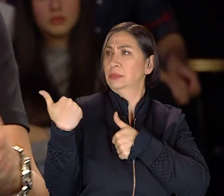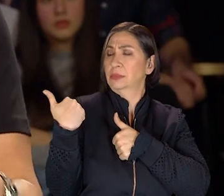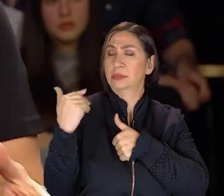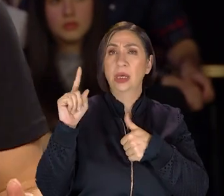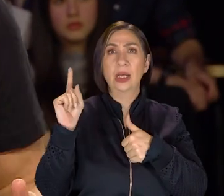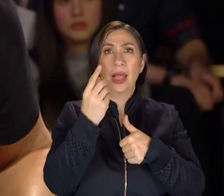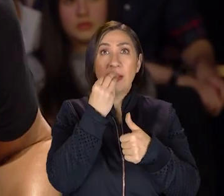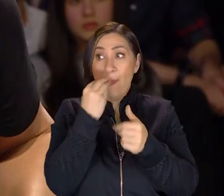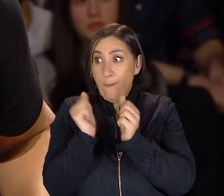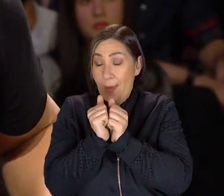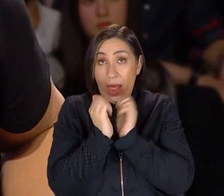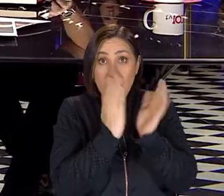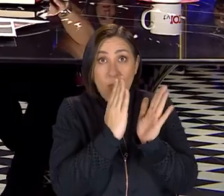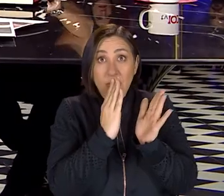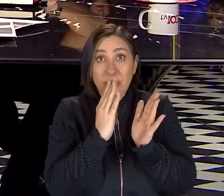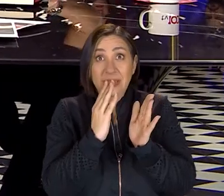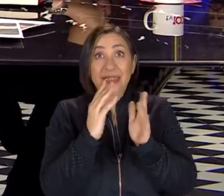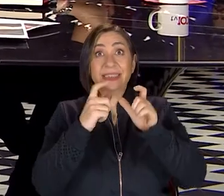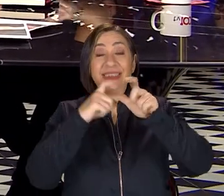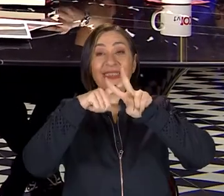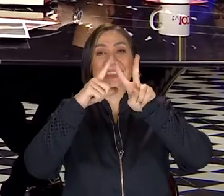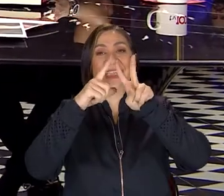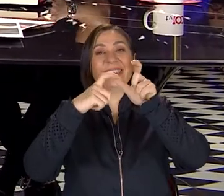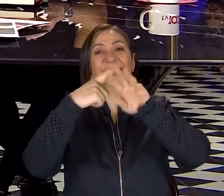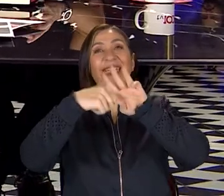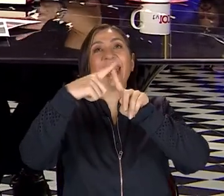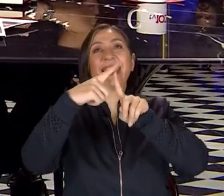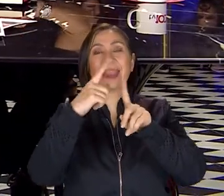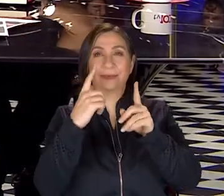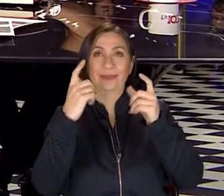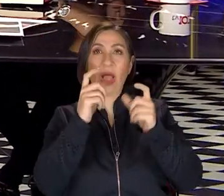defa yemeğe gidiyoruz İstanbul'da. S**te gittik. Gittik orada